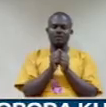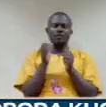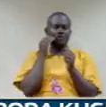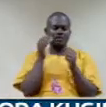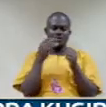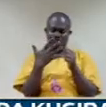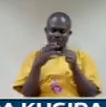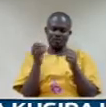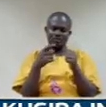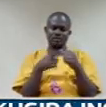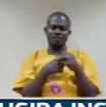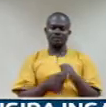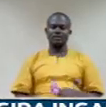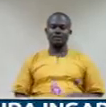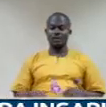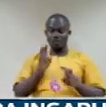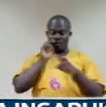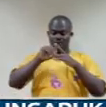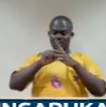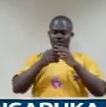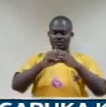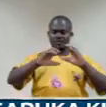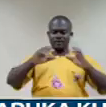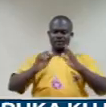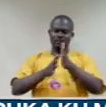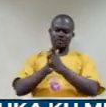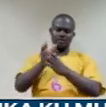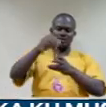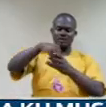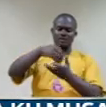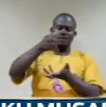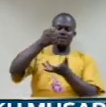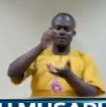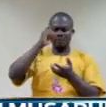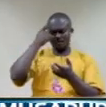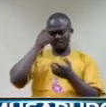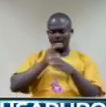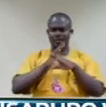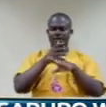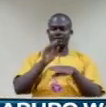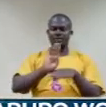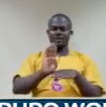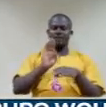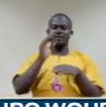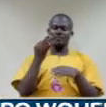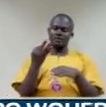kwishyurwa muri iyi minsi. Uyirebeye mu byiciro ishorwamo iyi ngengo y'imari ya leta ingana na miliyari